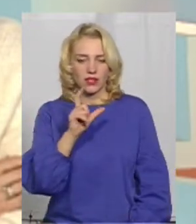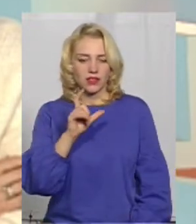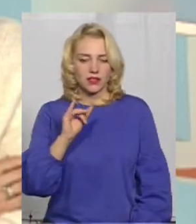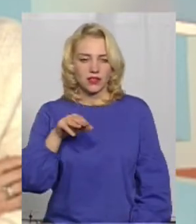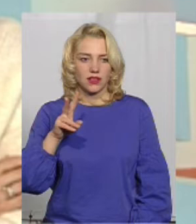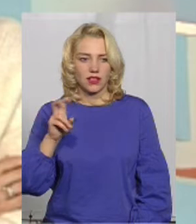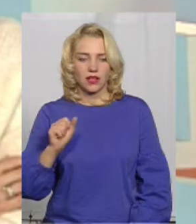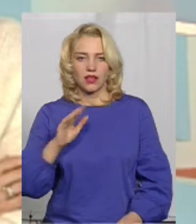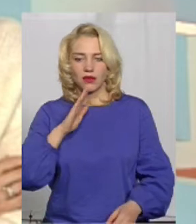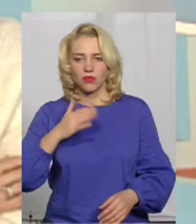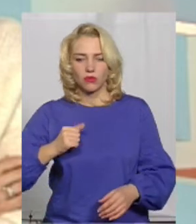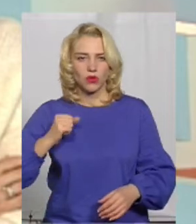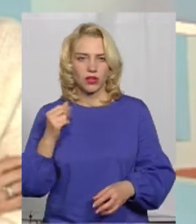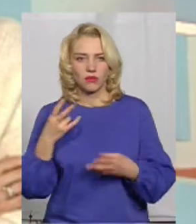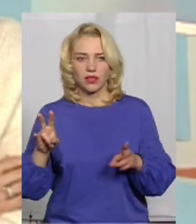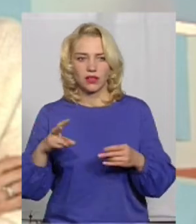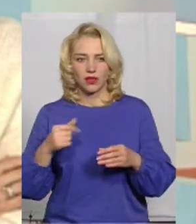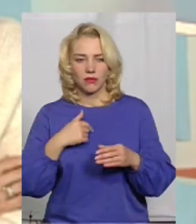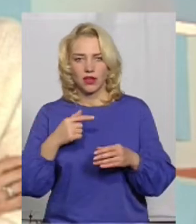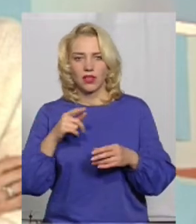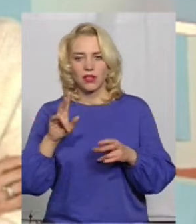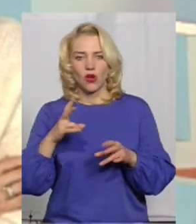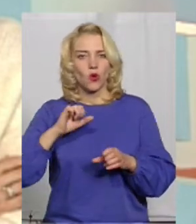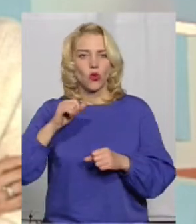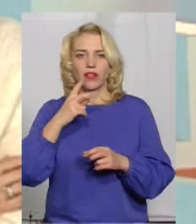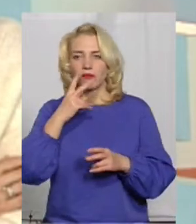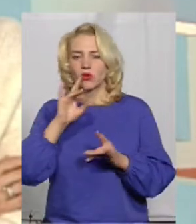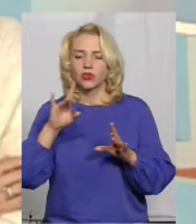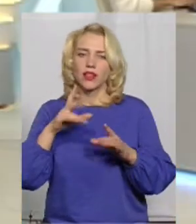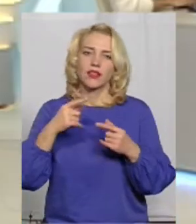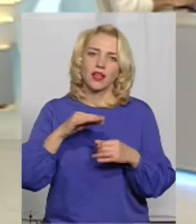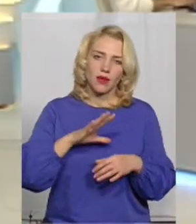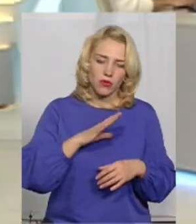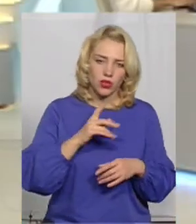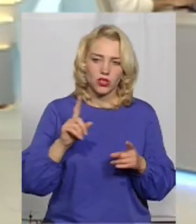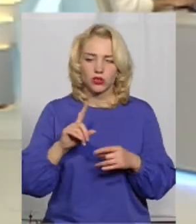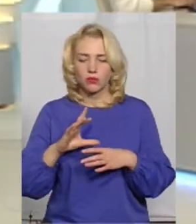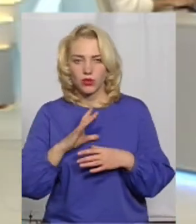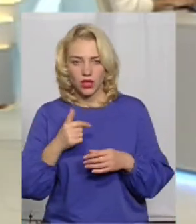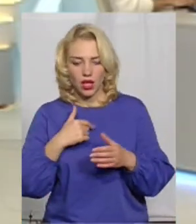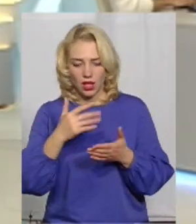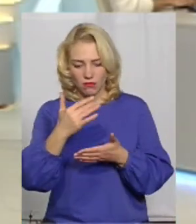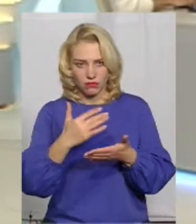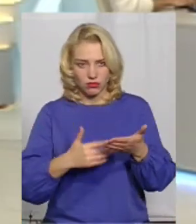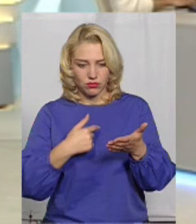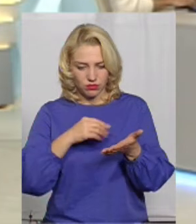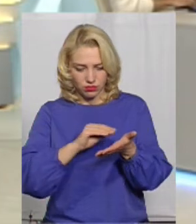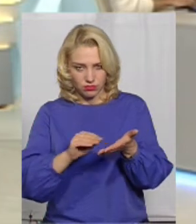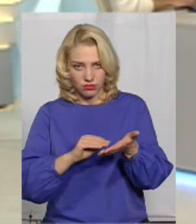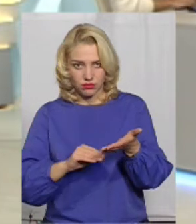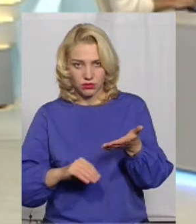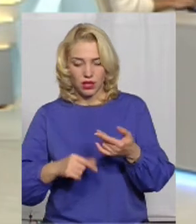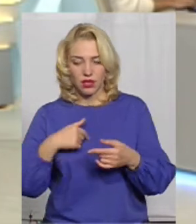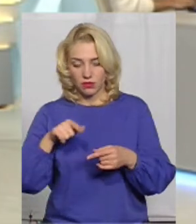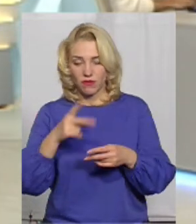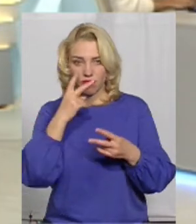надсилати там резюме, де я була, що робила. Достатньо показати мою сторінку, і будуть відповіді на це питання, наскільки я комунікабельна, наскільки я